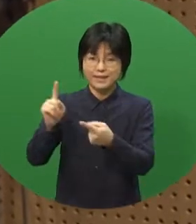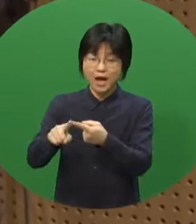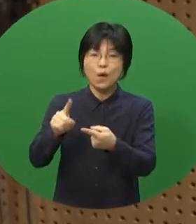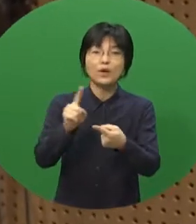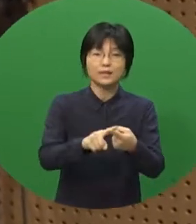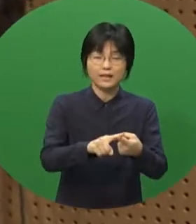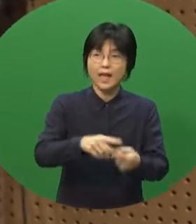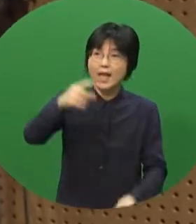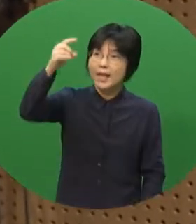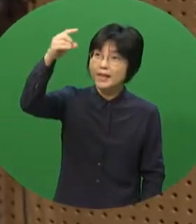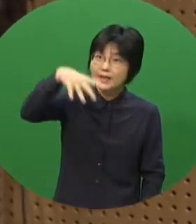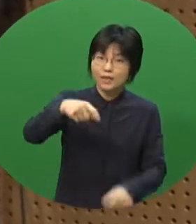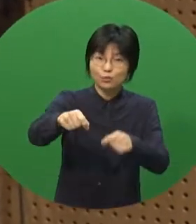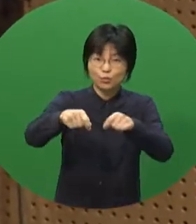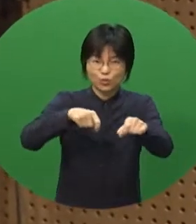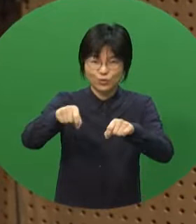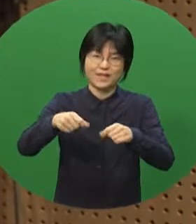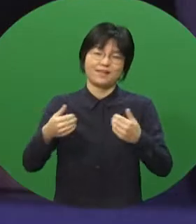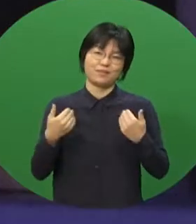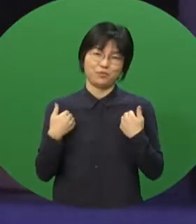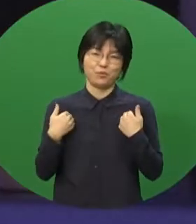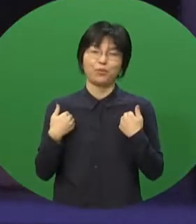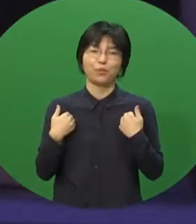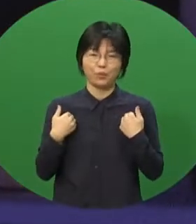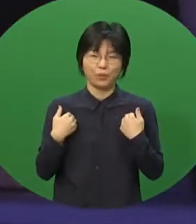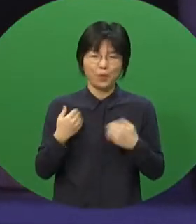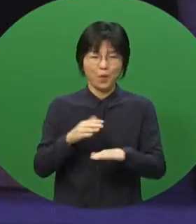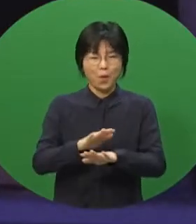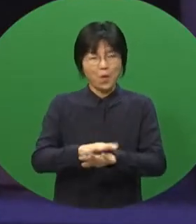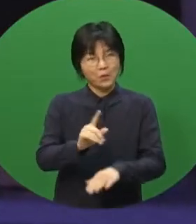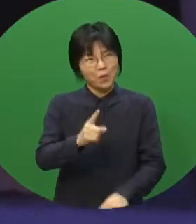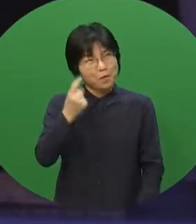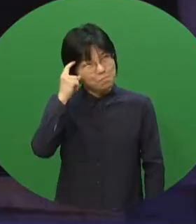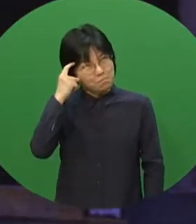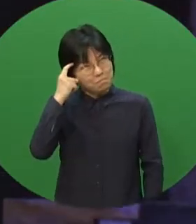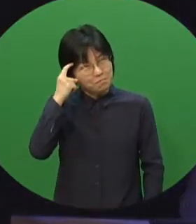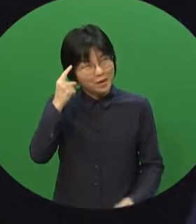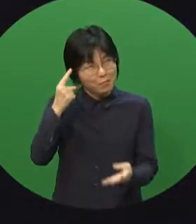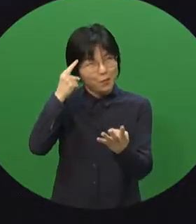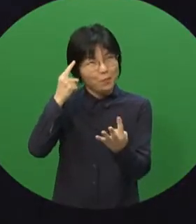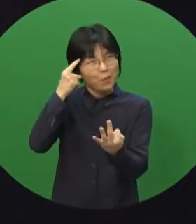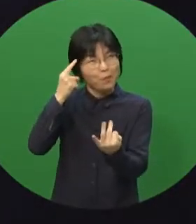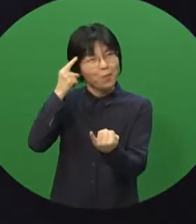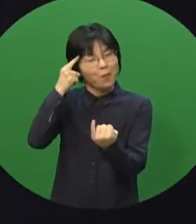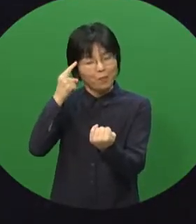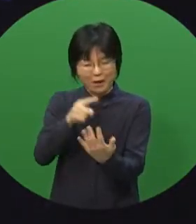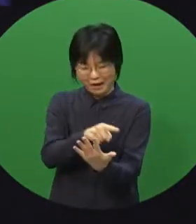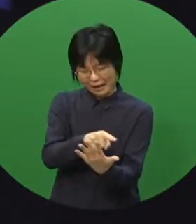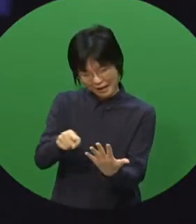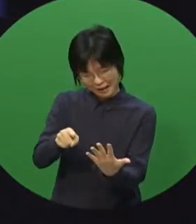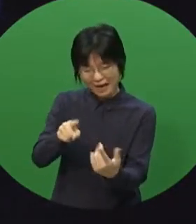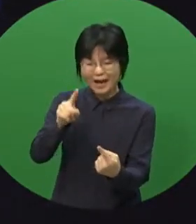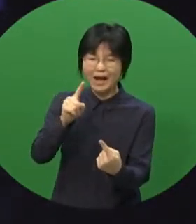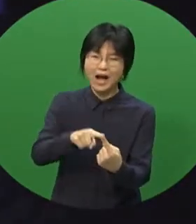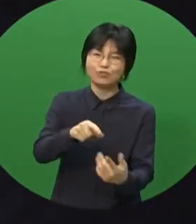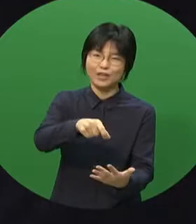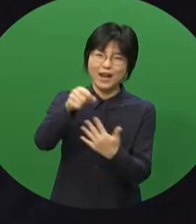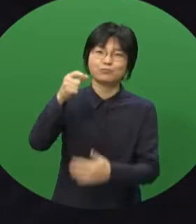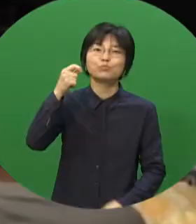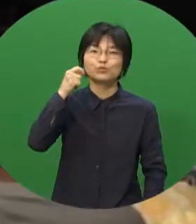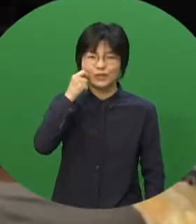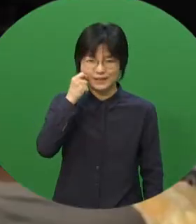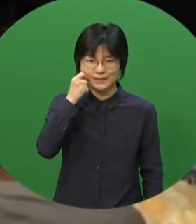光の量を調整しないといけないとか、考えたら延々と出てきちゃうようなことで決めるのが難しいなと思いました